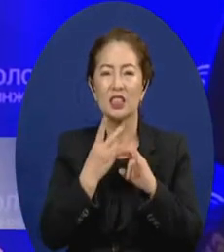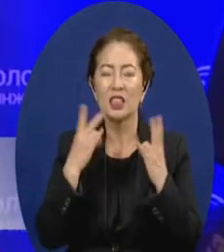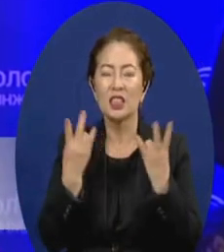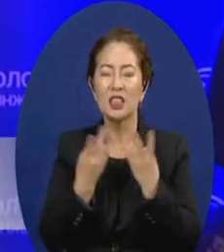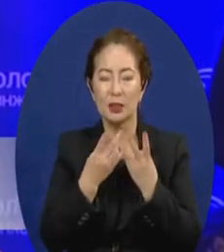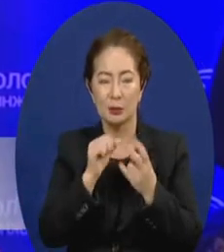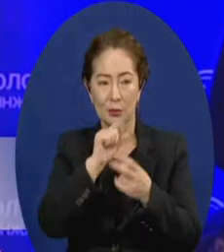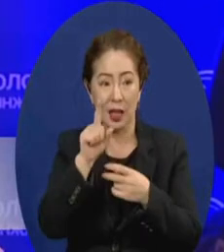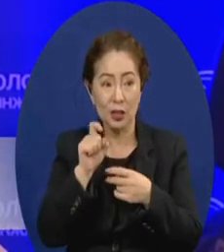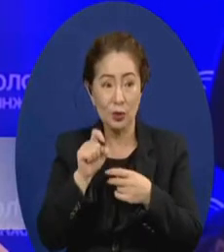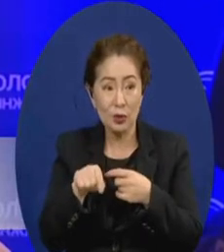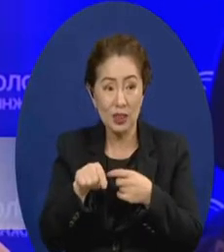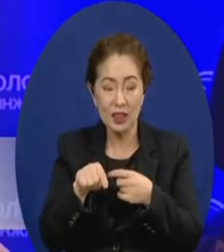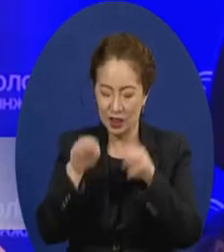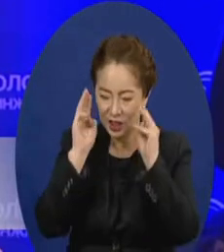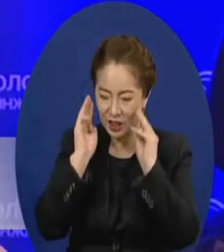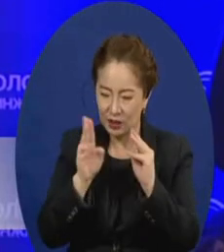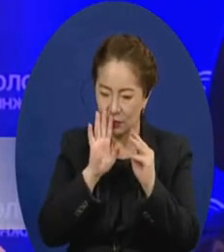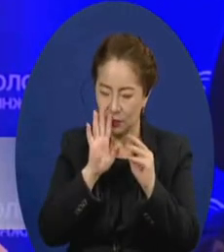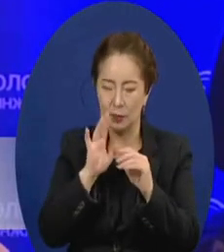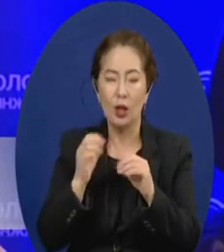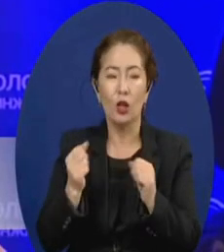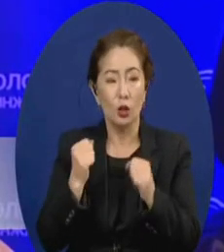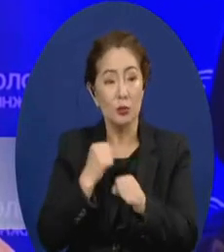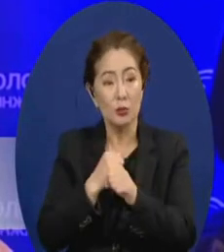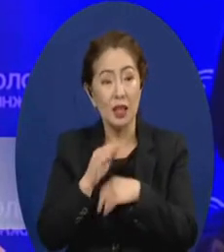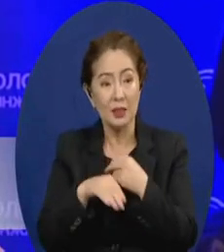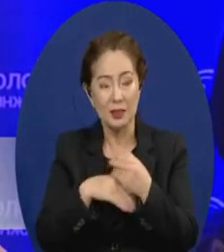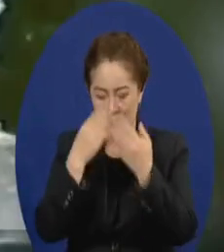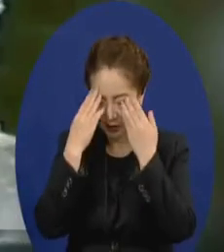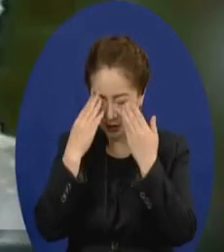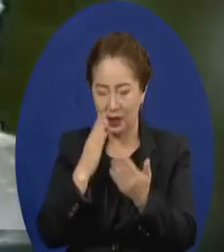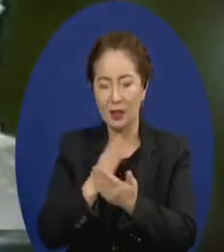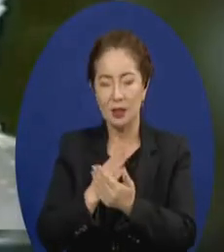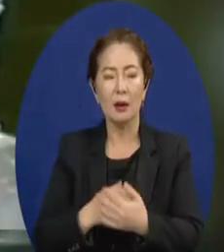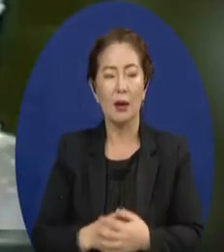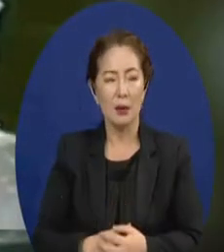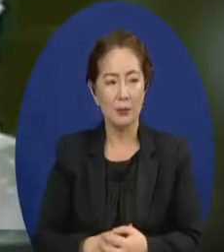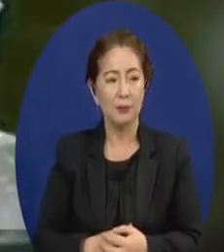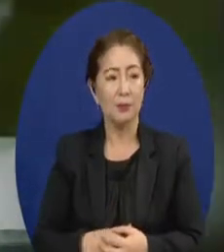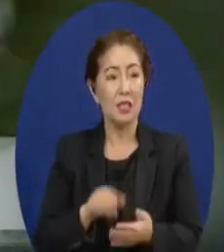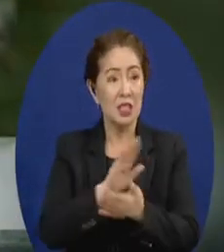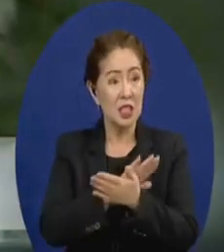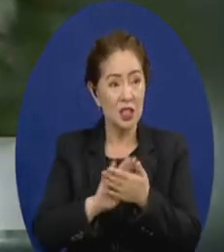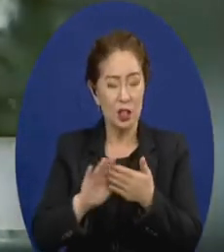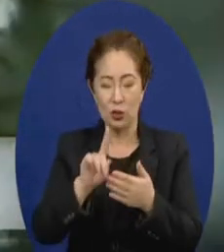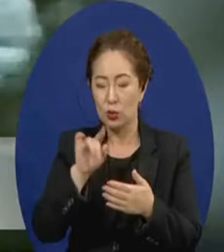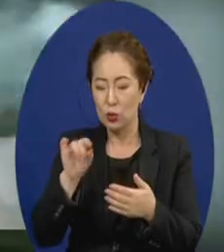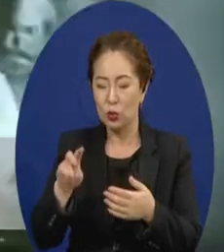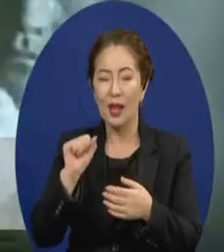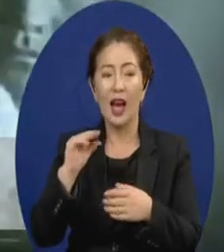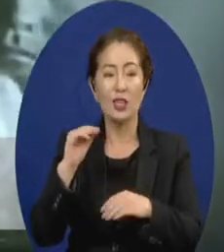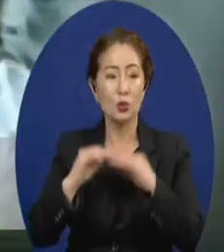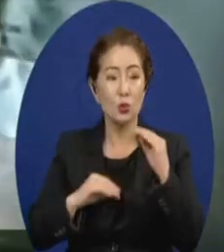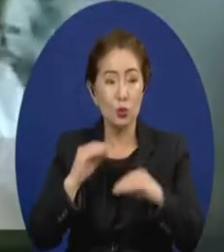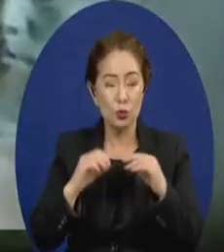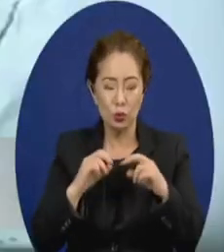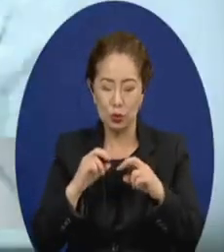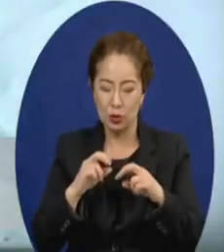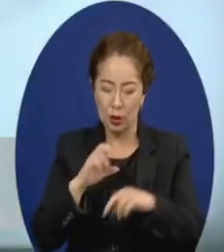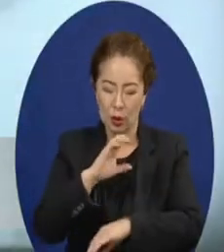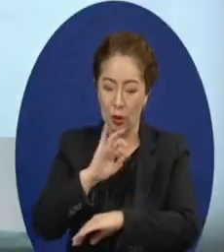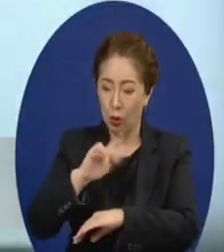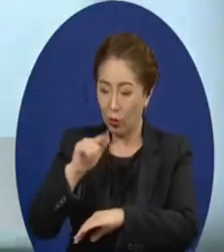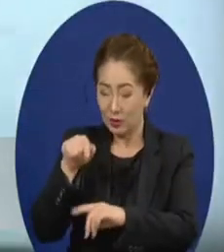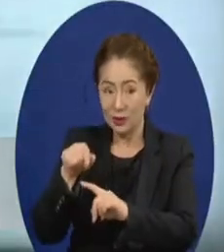асуудлыг бас шийдэхэд бол дөрвтэй ажил хийж байгаад нь бол талархаж байна. Шин зууны аж үйлдвэрийн хувьсгалын үеийн